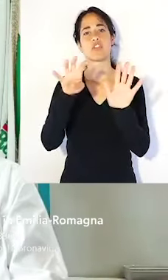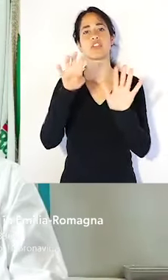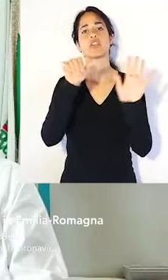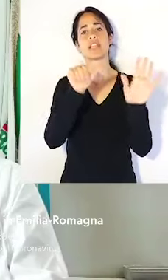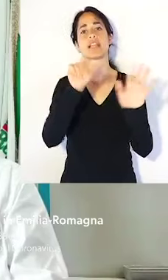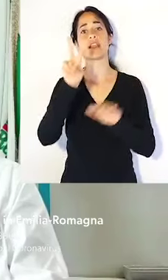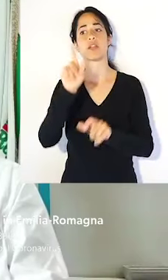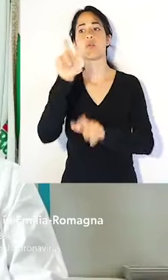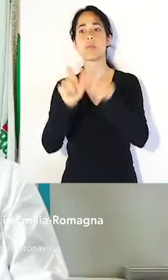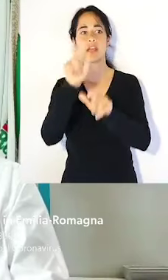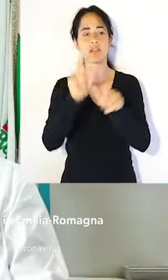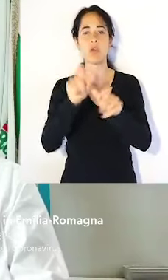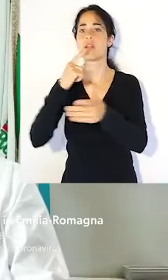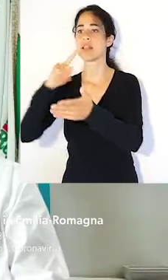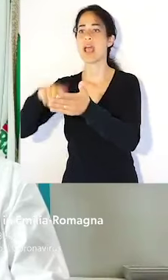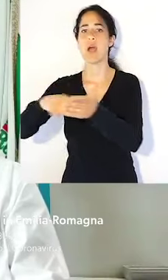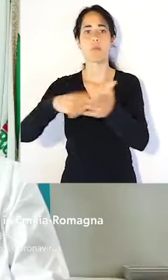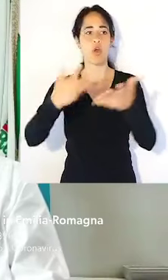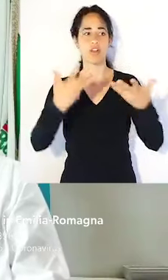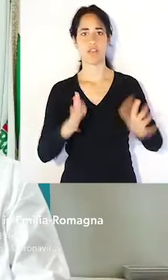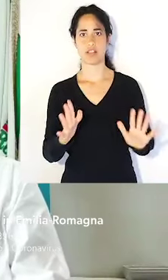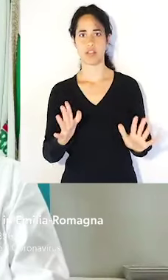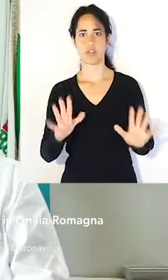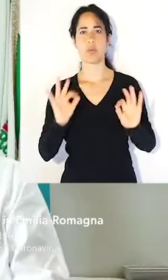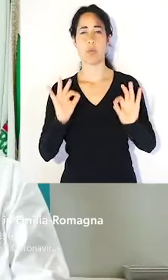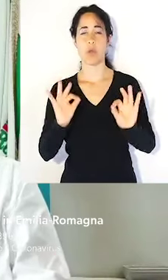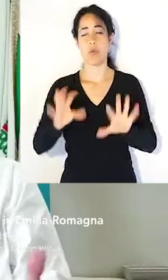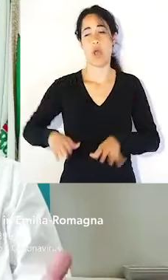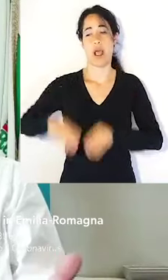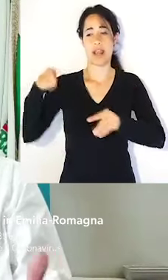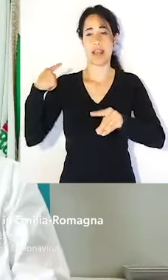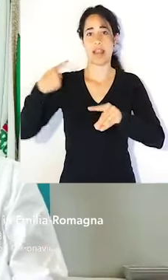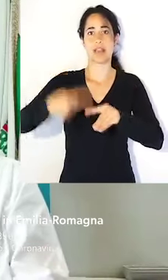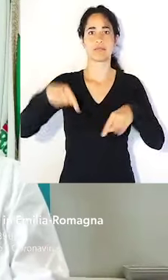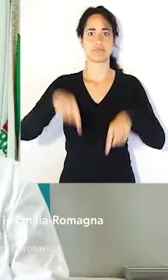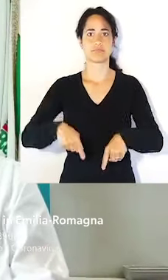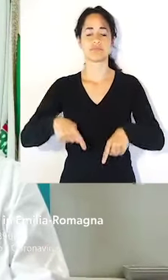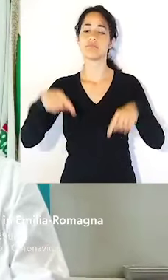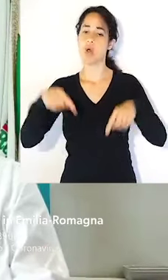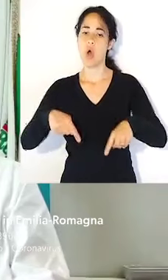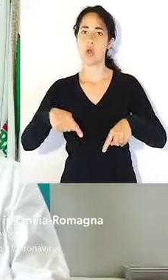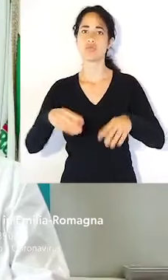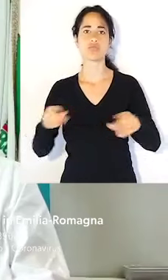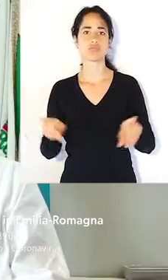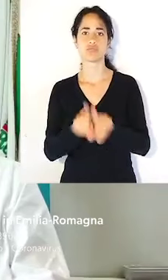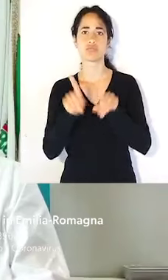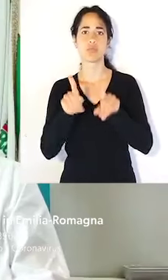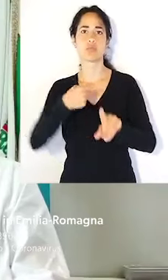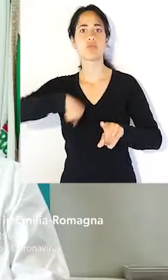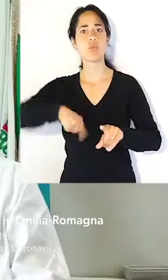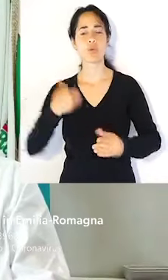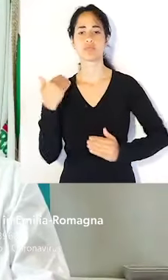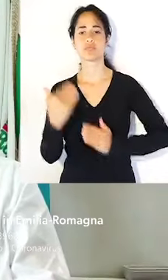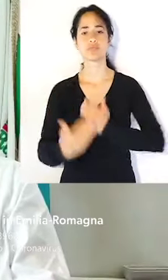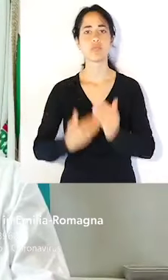360.962 persone dall'inizio dell'epidemia. Anche oggi abbiamo continuato